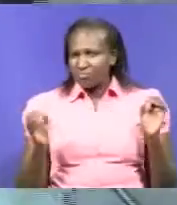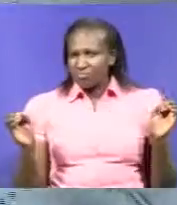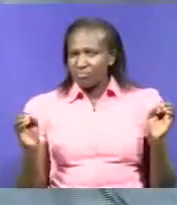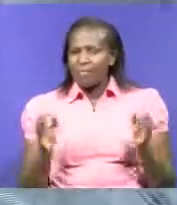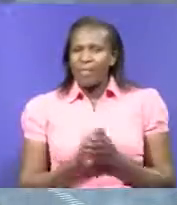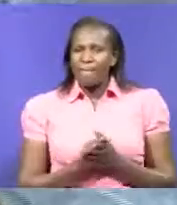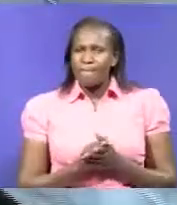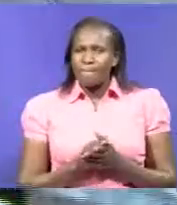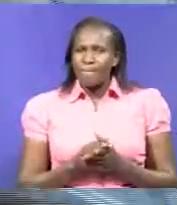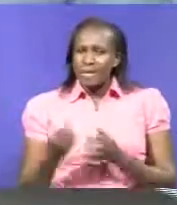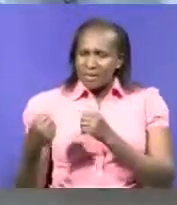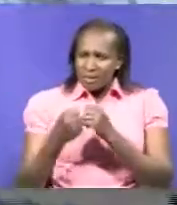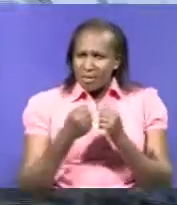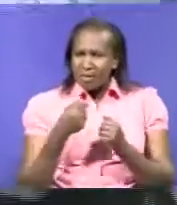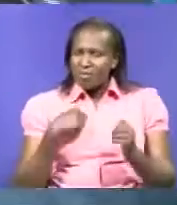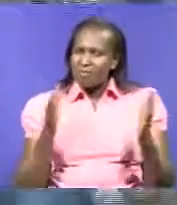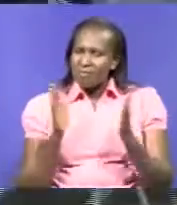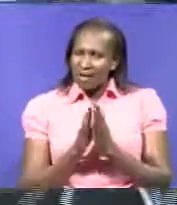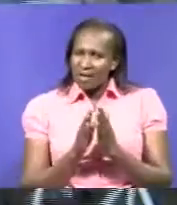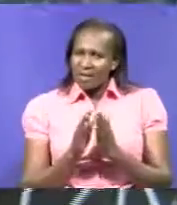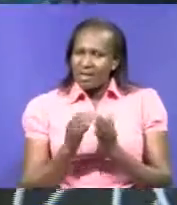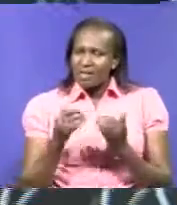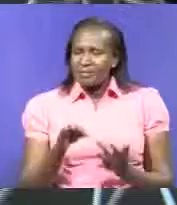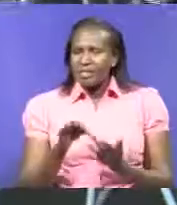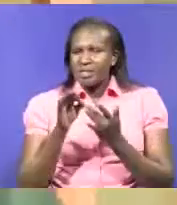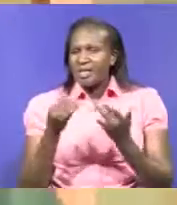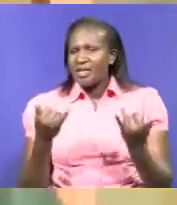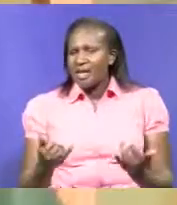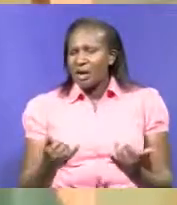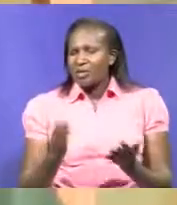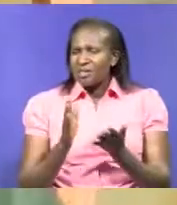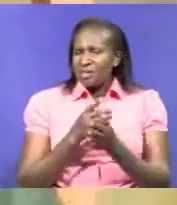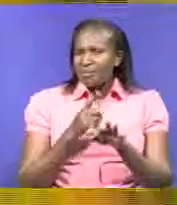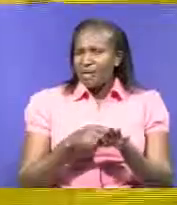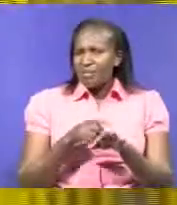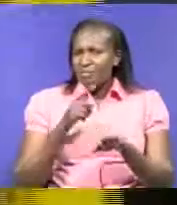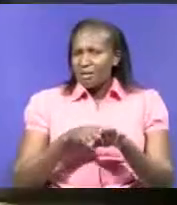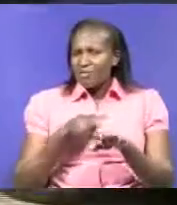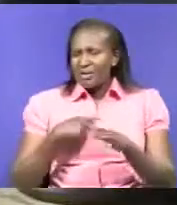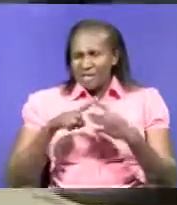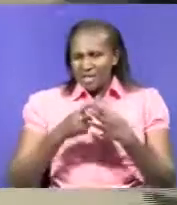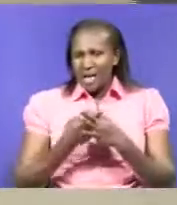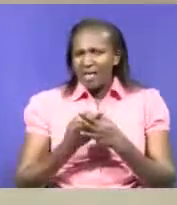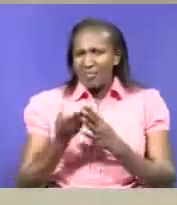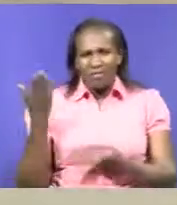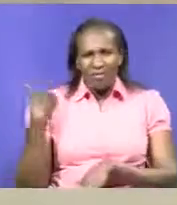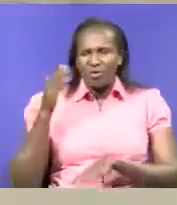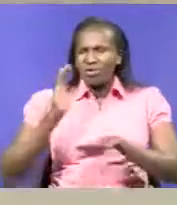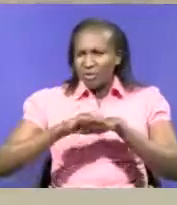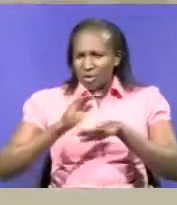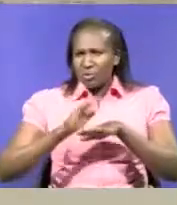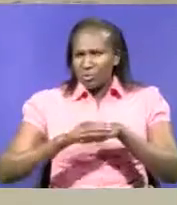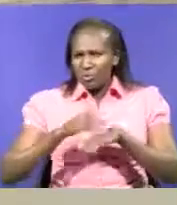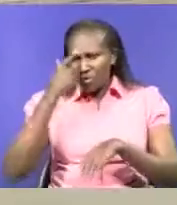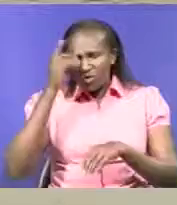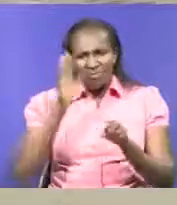nazo hasa kama saizi, napata wakati ule nilianza ilikuwa vizuri kwa sababu hakukuwa na